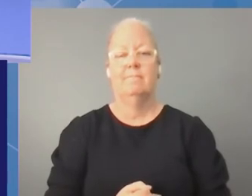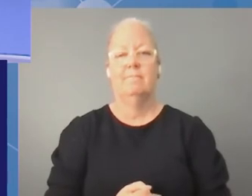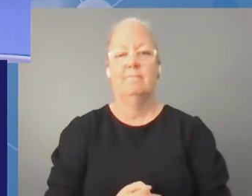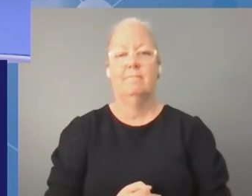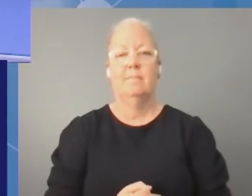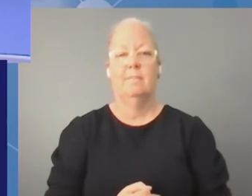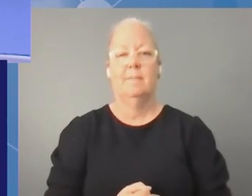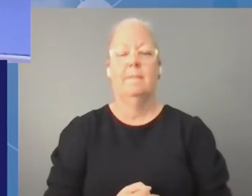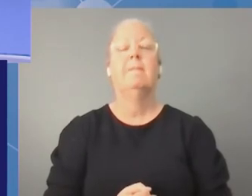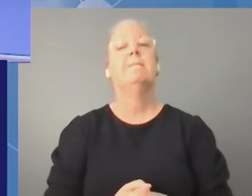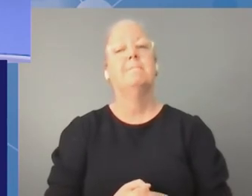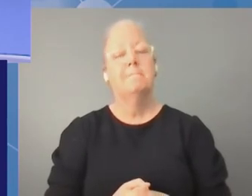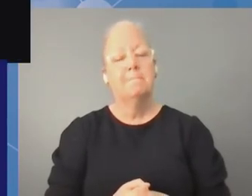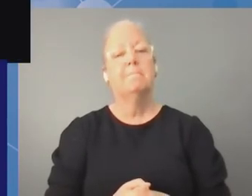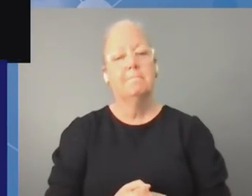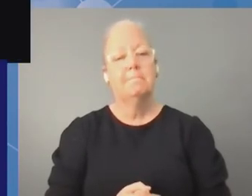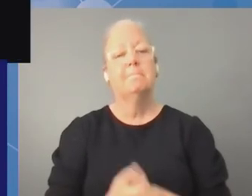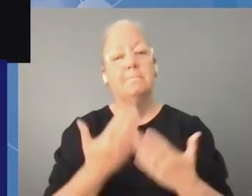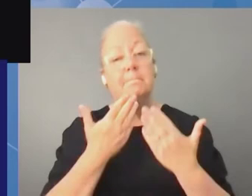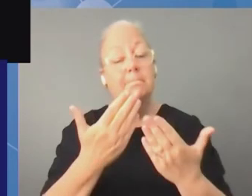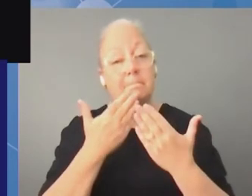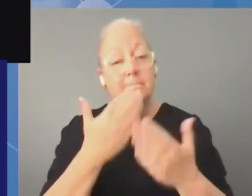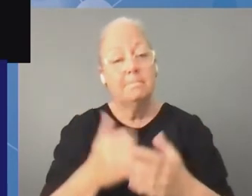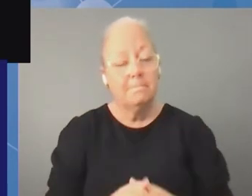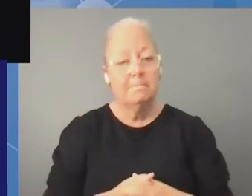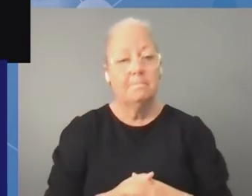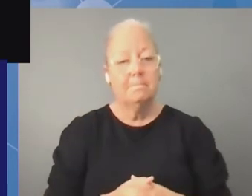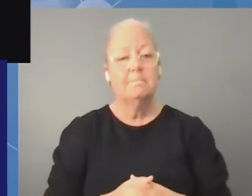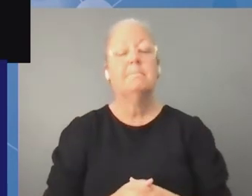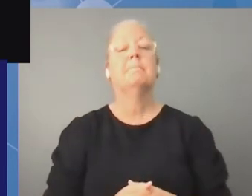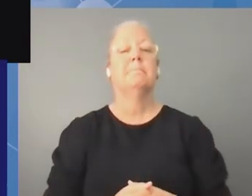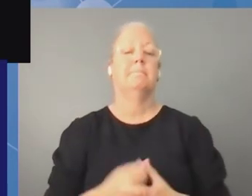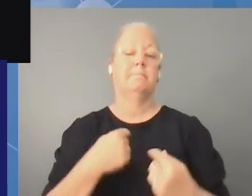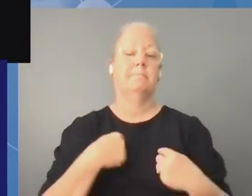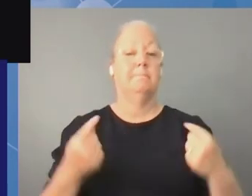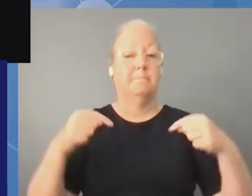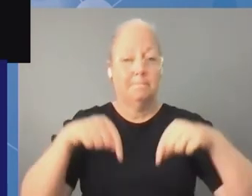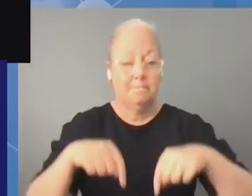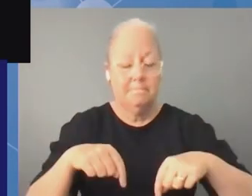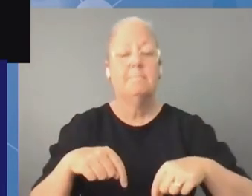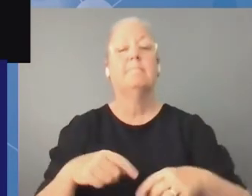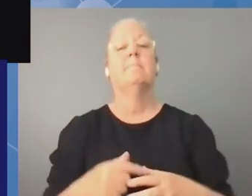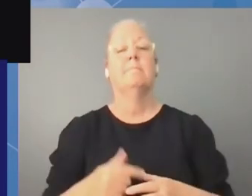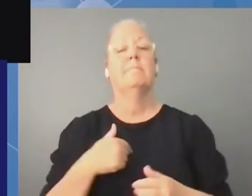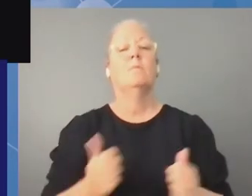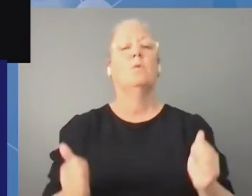Thank you a lot for the floor. My name is Katerina Bogusinowska, and I. 非常感谢。